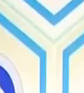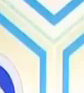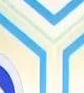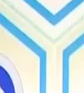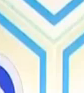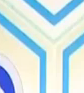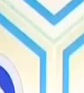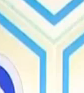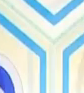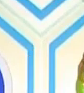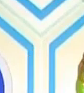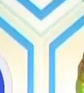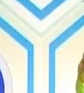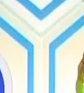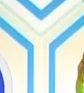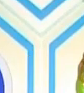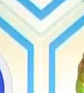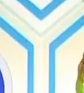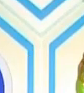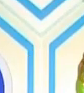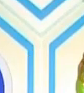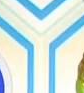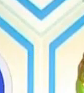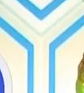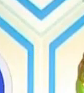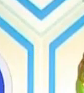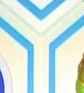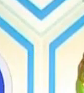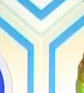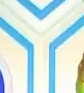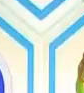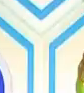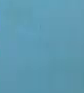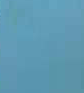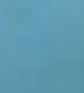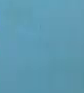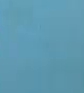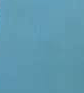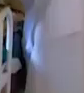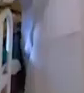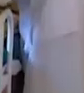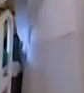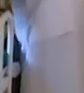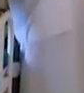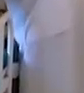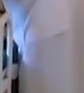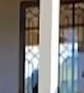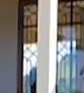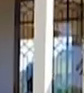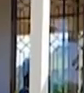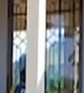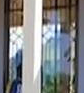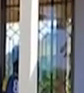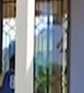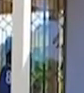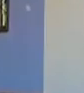Serikali ya awamu ya tano, moja ya ahadi tulisema kusogeza huduma za afya kwa wananchi. Katika kipindi cha miaka 4